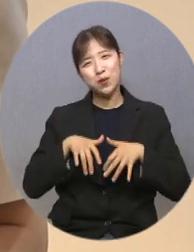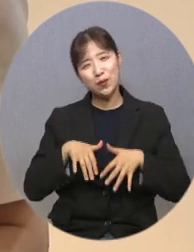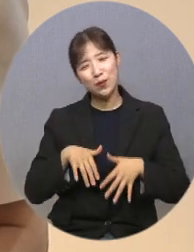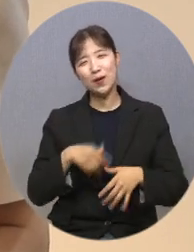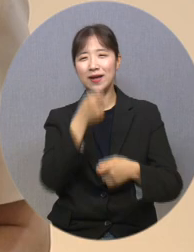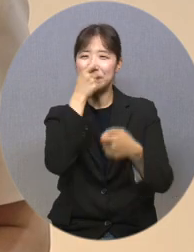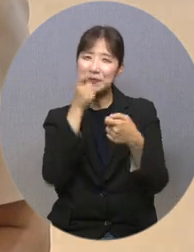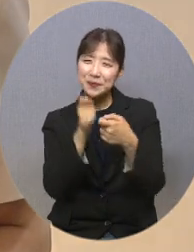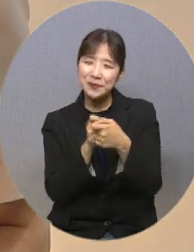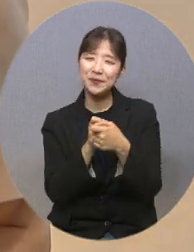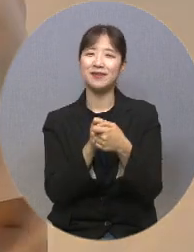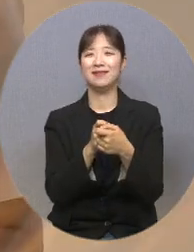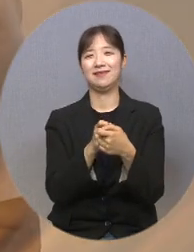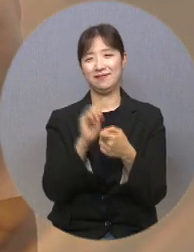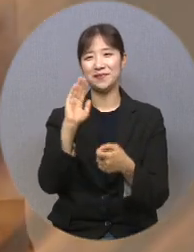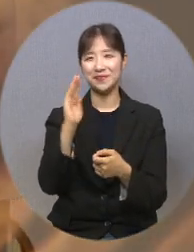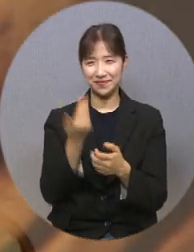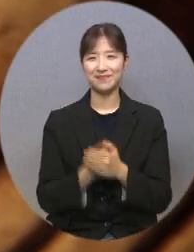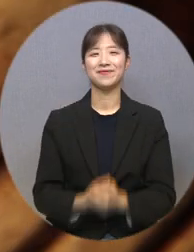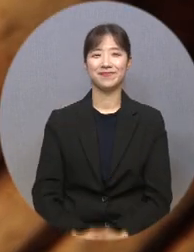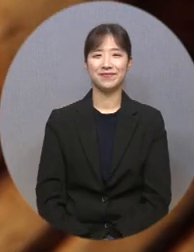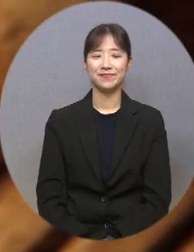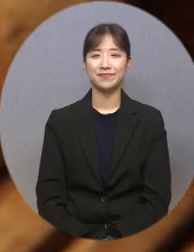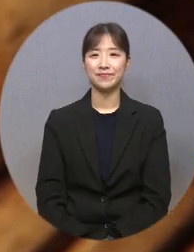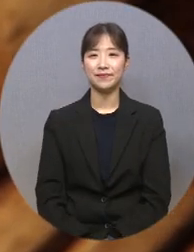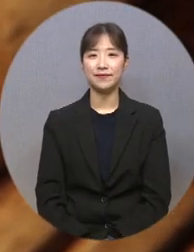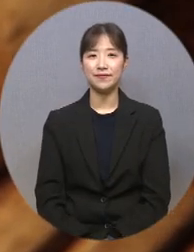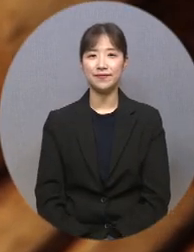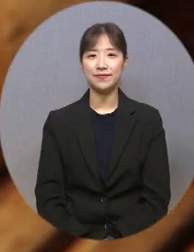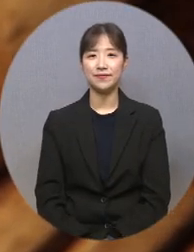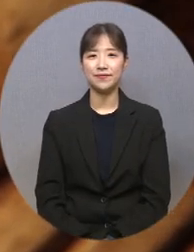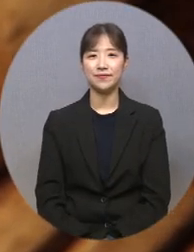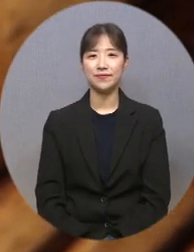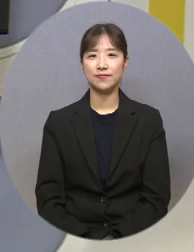친근함을 더해주고 있습니다. 복지TV 뉴스 이소윤입니다.